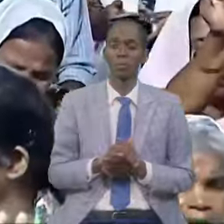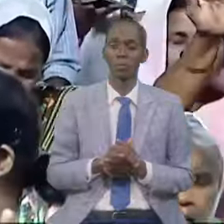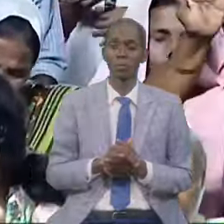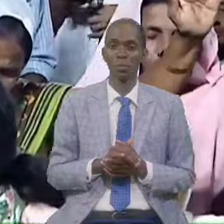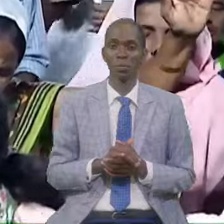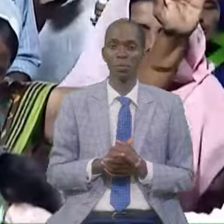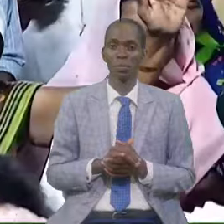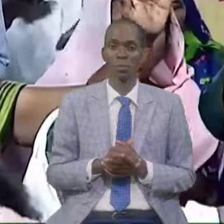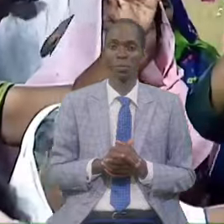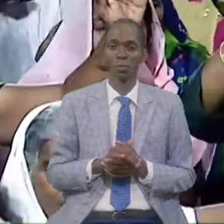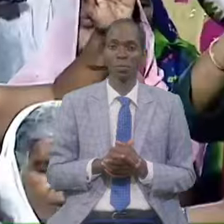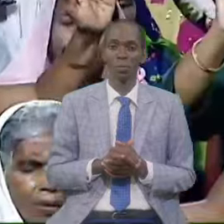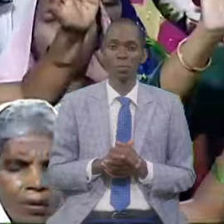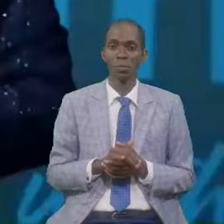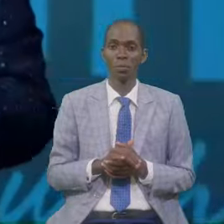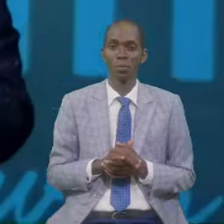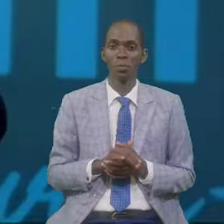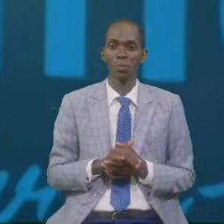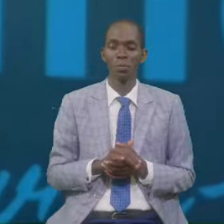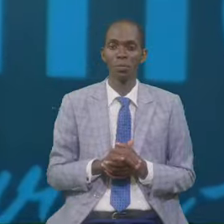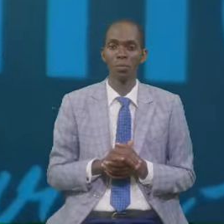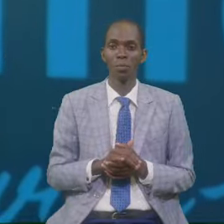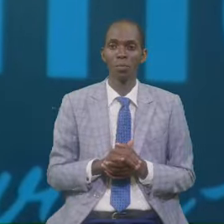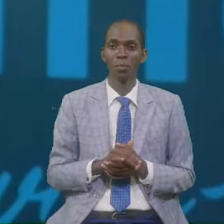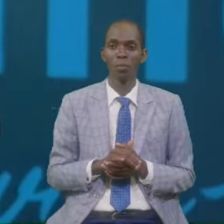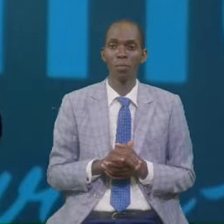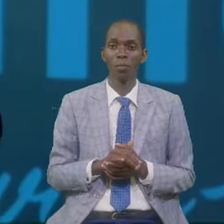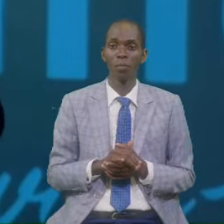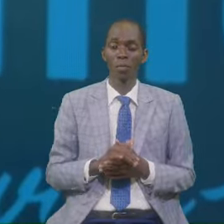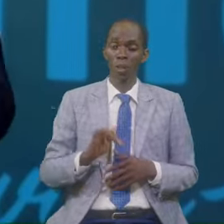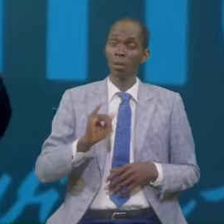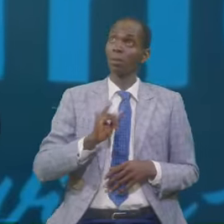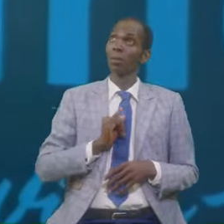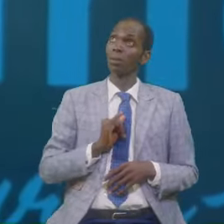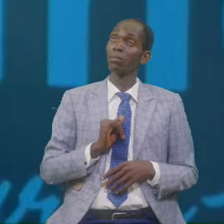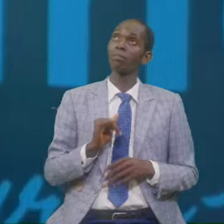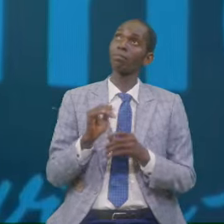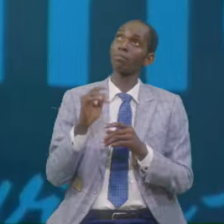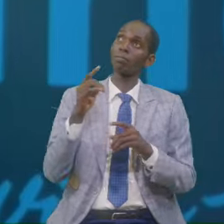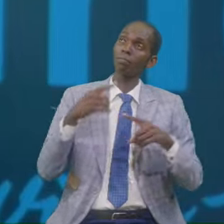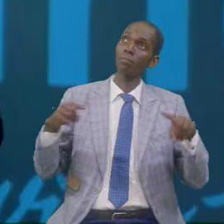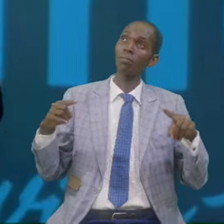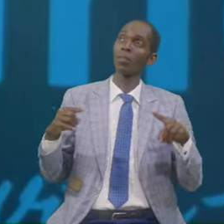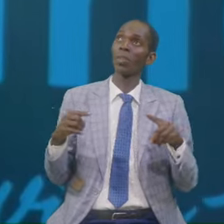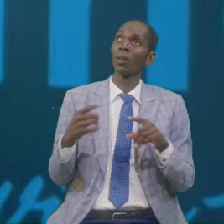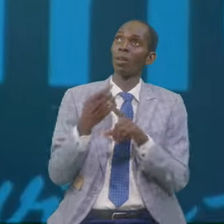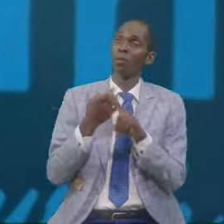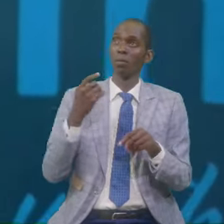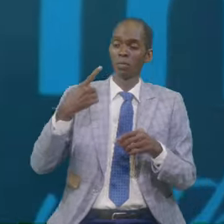నన్ను కనుగొనడానికి నీ వచ్చి ఉన్నావు. I say, నేను చెప్తున్నాను, from the depths of my heart,